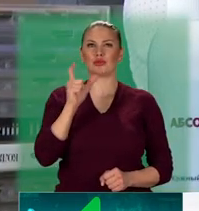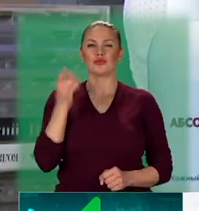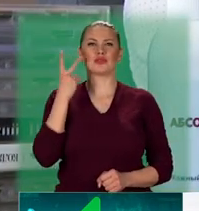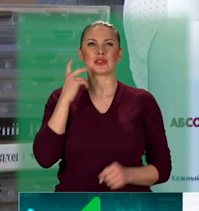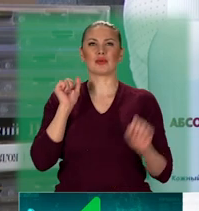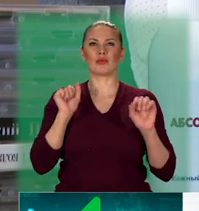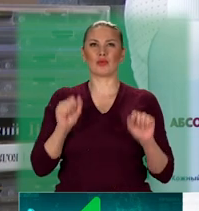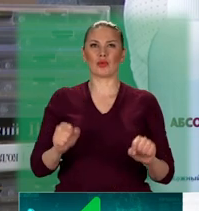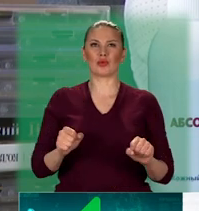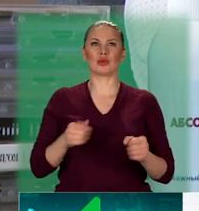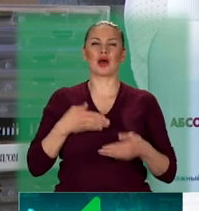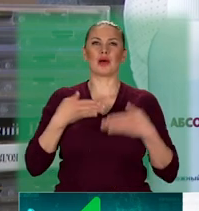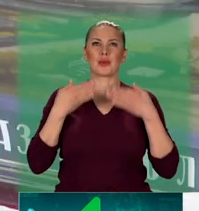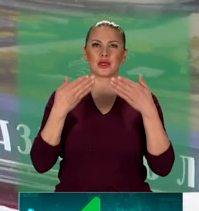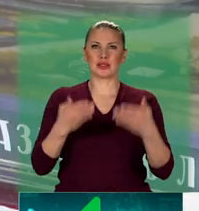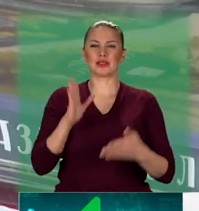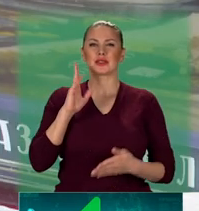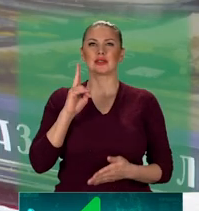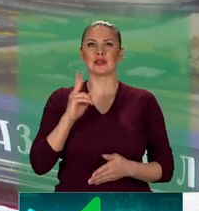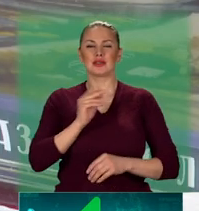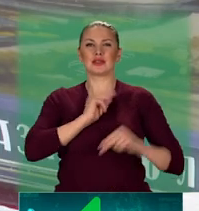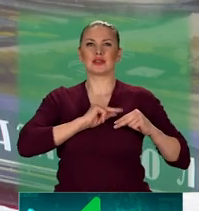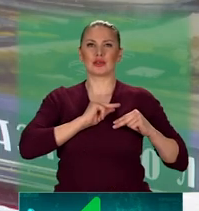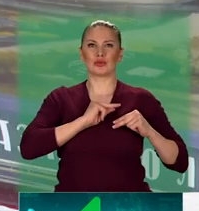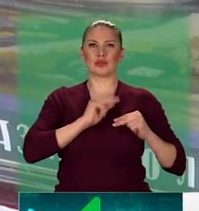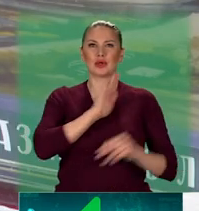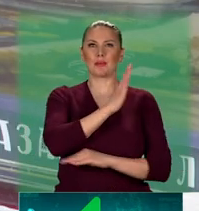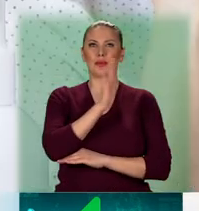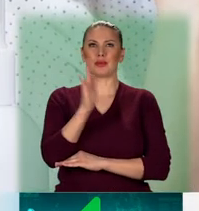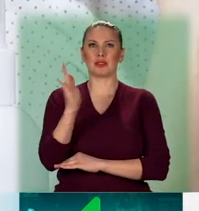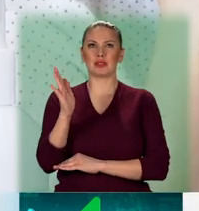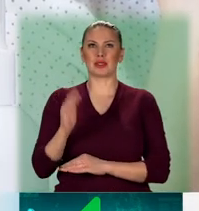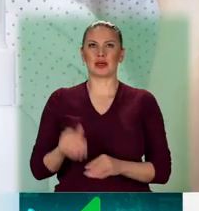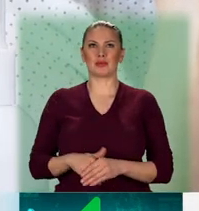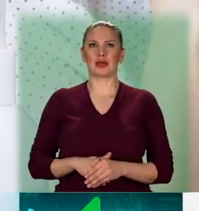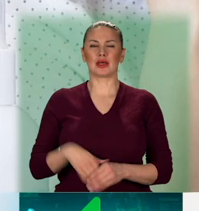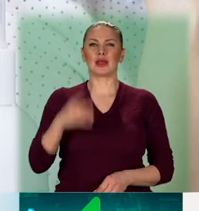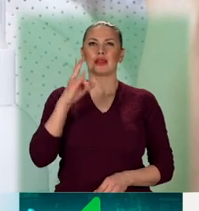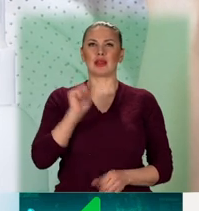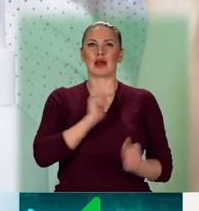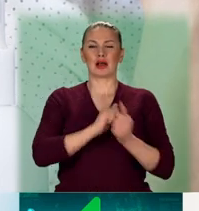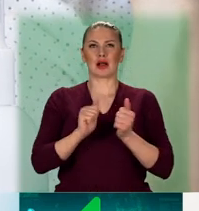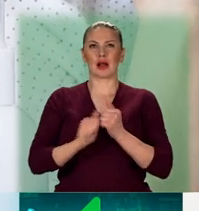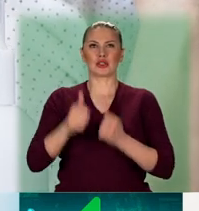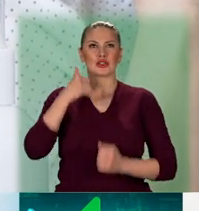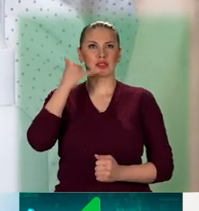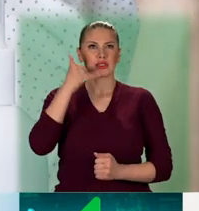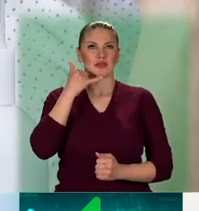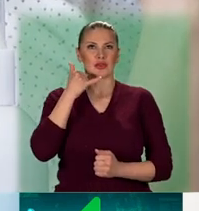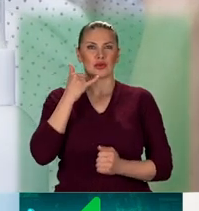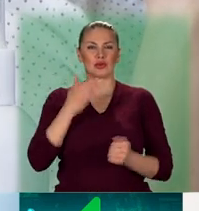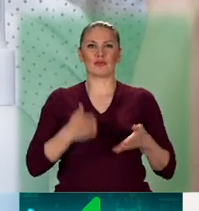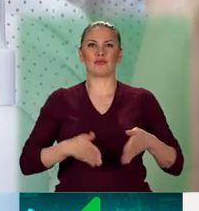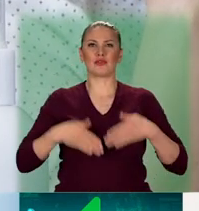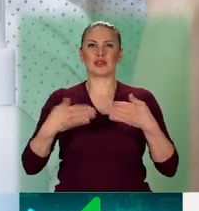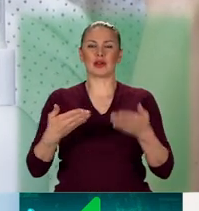На каждого читателя в телефонном режиме ежедневно отводят до 15 минут. Галина Ивановна, до свидания, до завтра. Мы с вами завтра